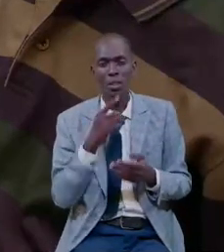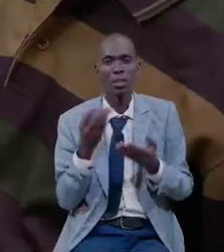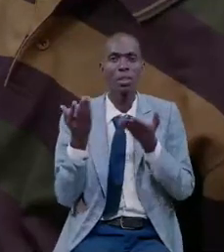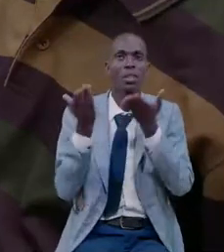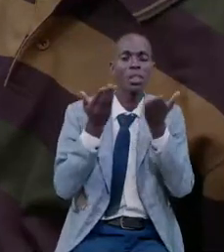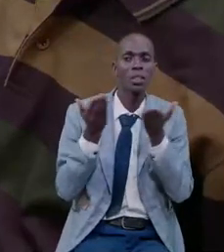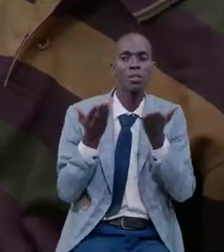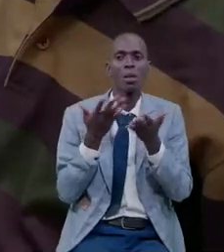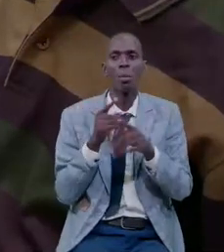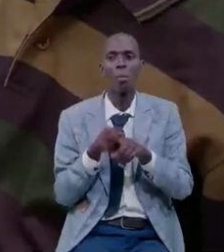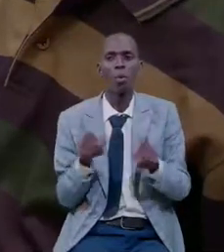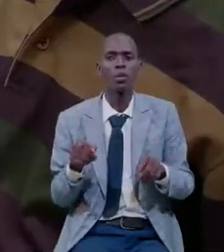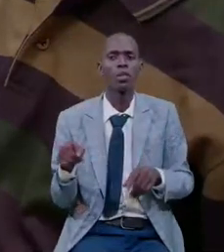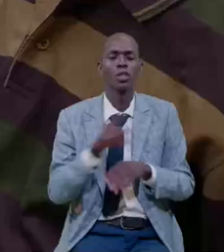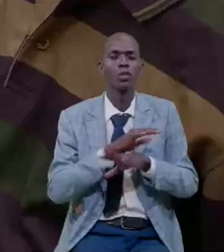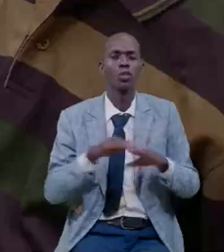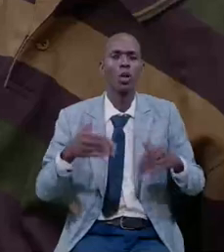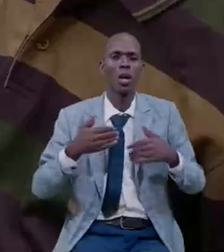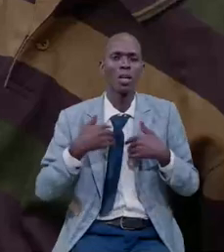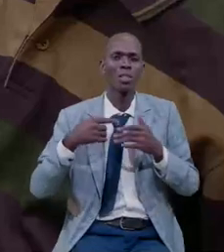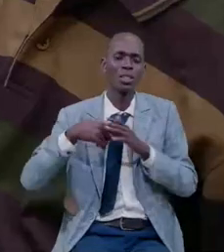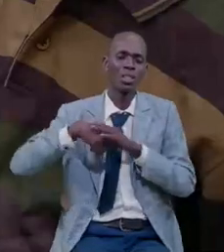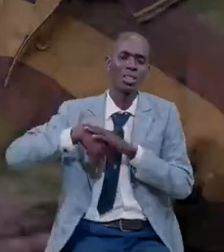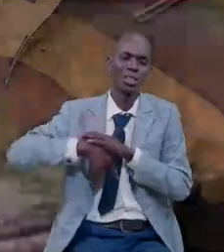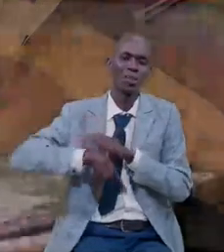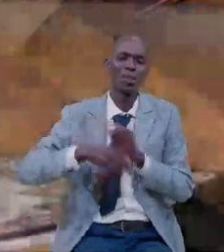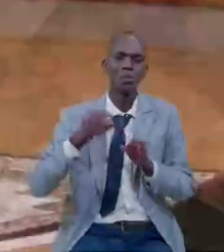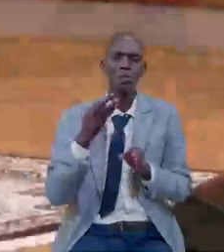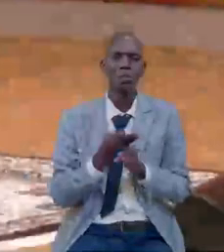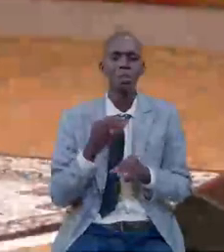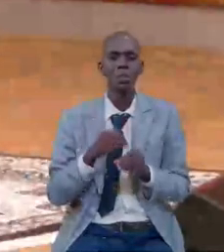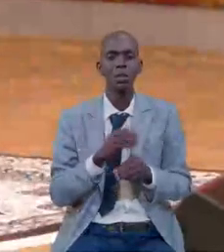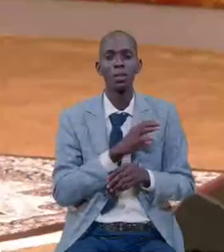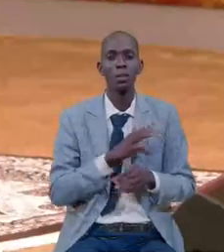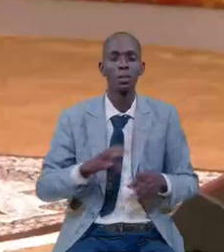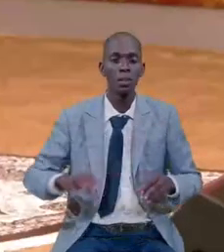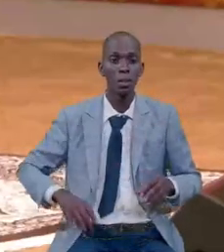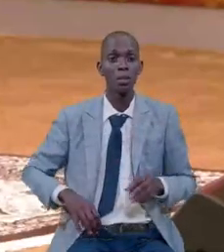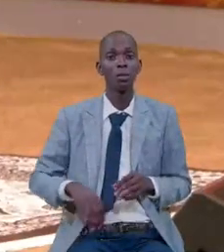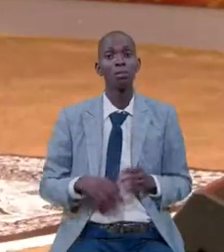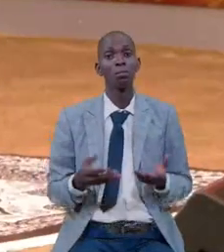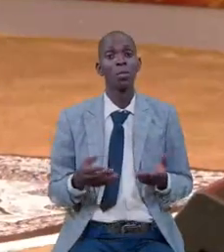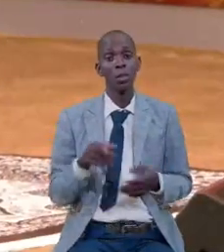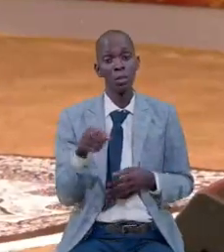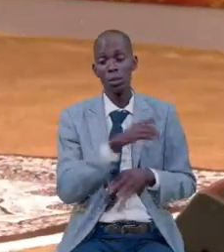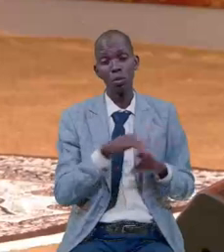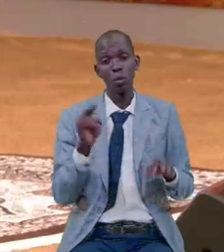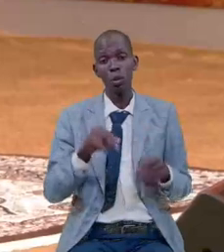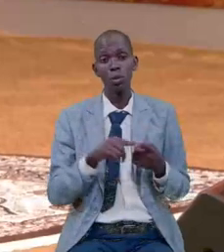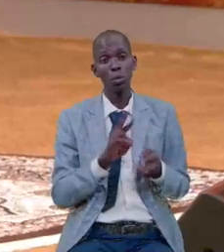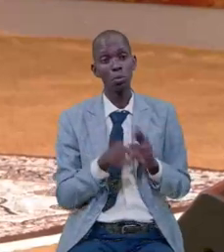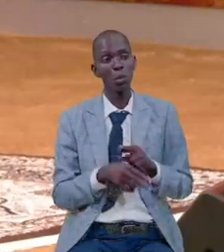superficiel et n'ont pas la foi approfondie en Christ, ne vont-ils pas se repentir? Ils doivent se repentir.